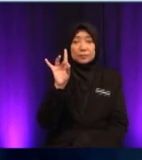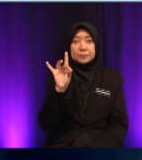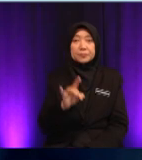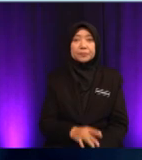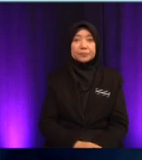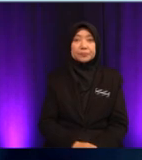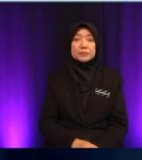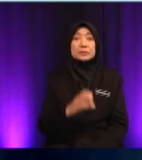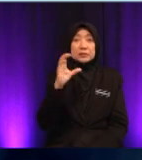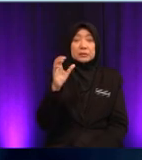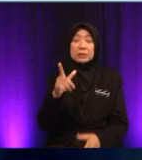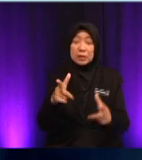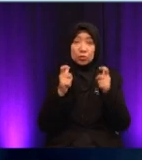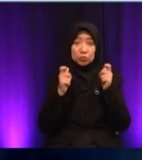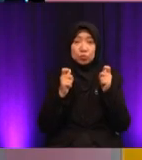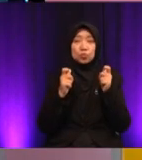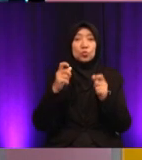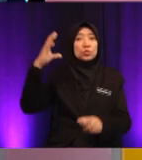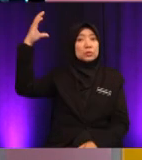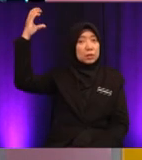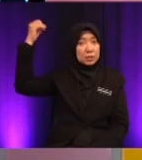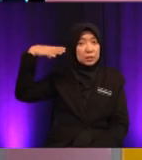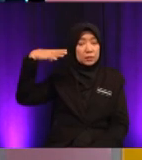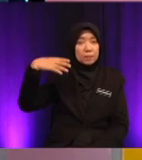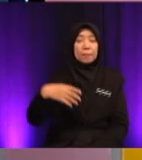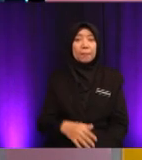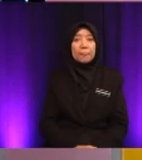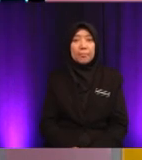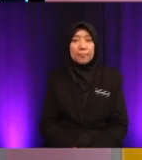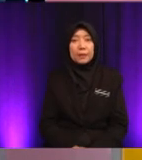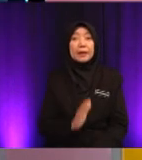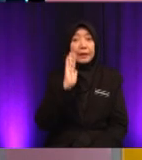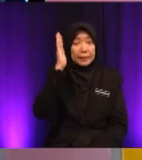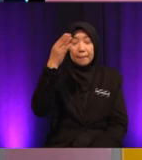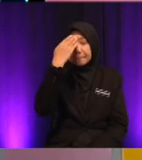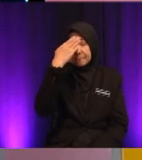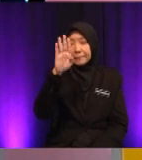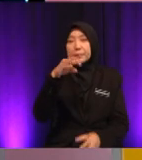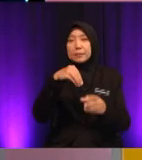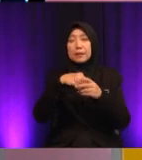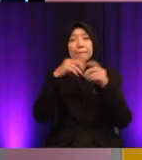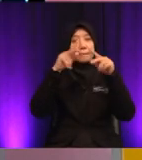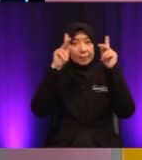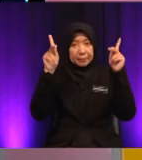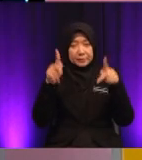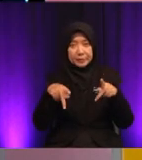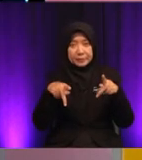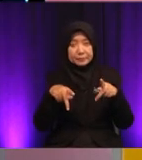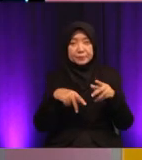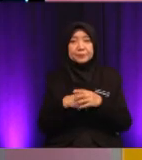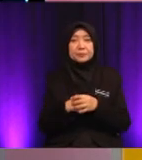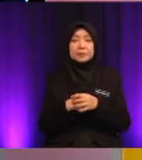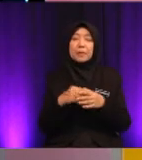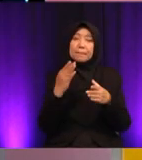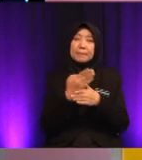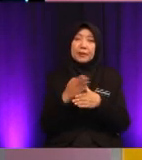laju cahaya nah ini akan diberi dalam pemalas dalam pemeriksaan dia akan beri Oke bahagia